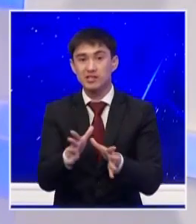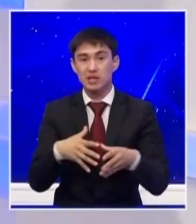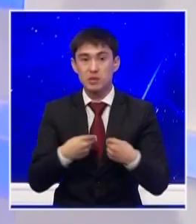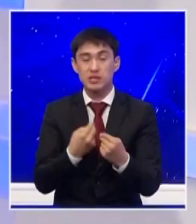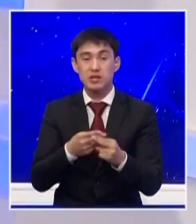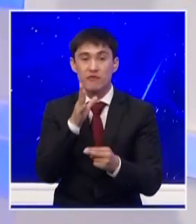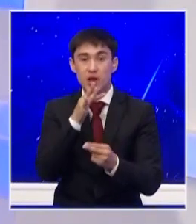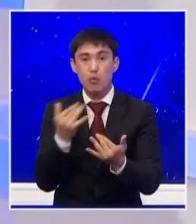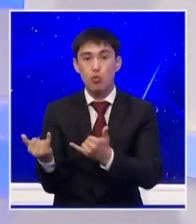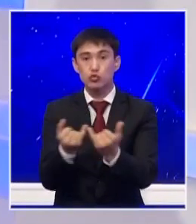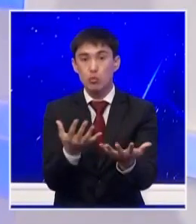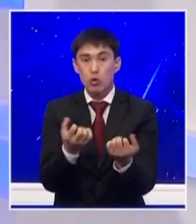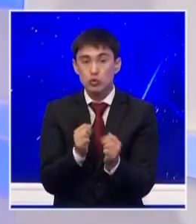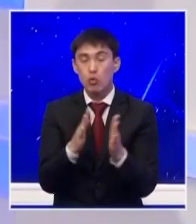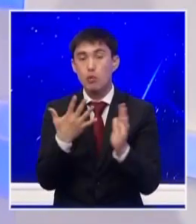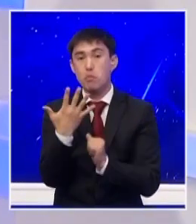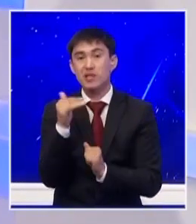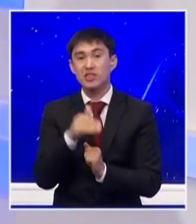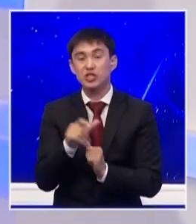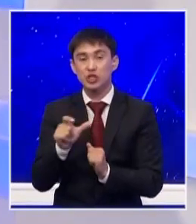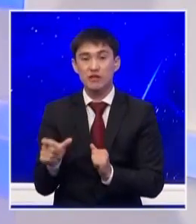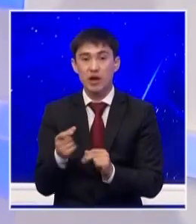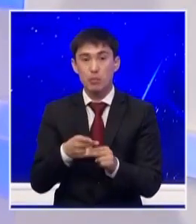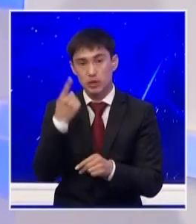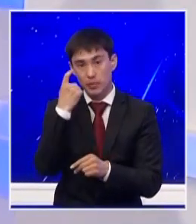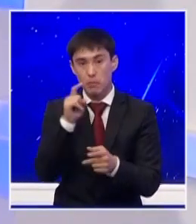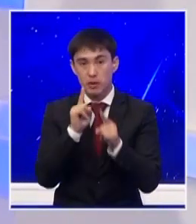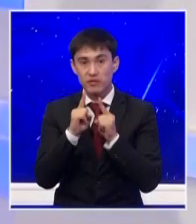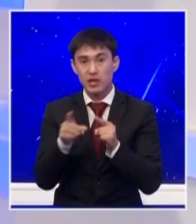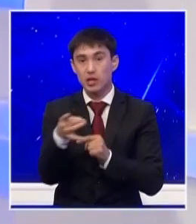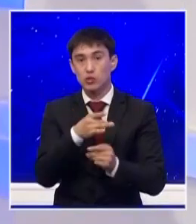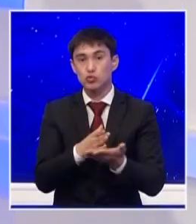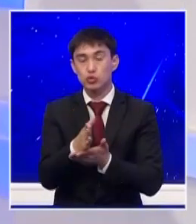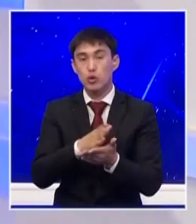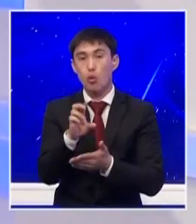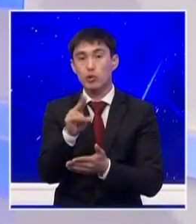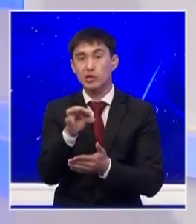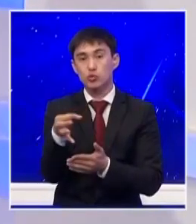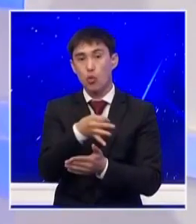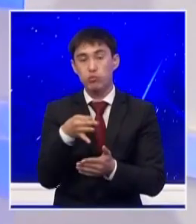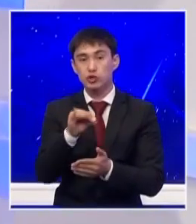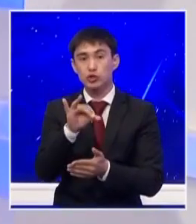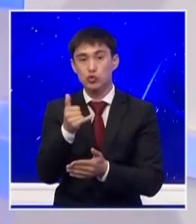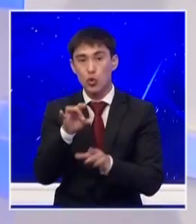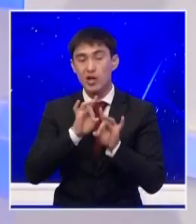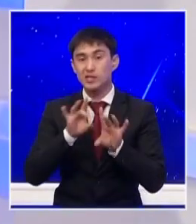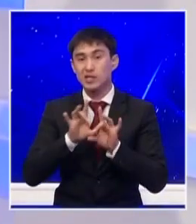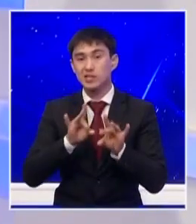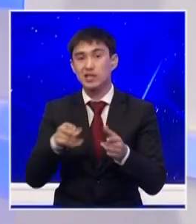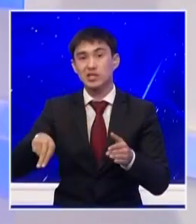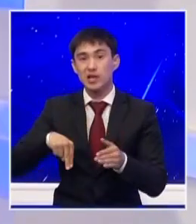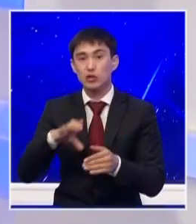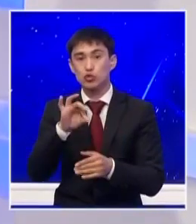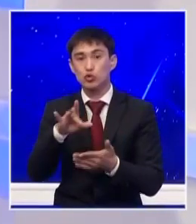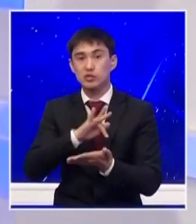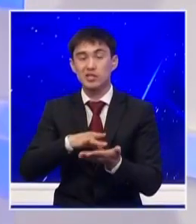это время здесь получили услуги более 5000 человек об этом на брифинге в региональной службе коммуникации области ищетысу рассказала директор